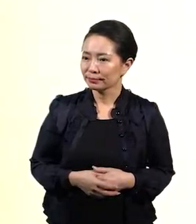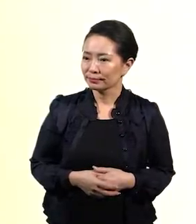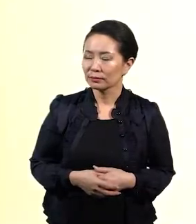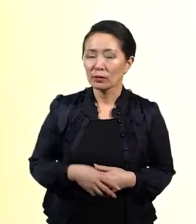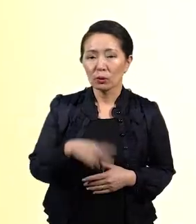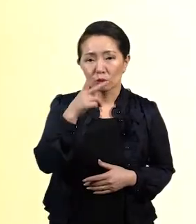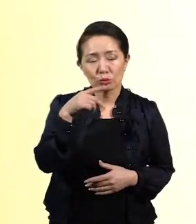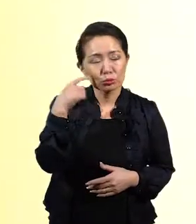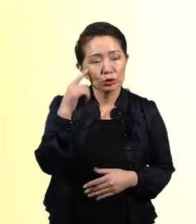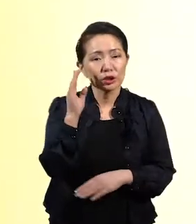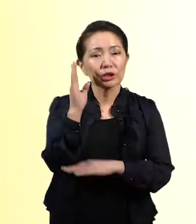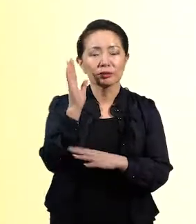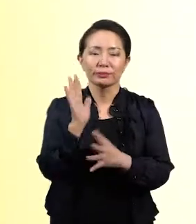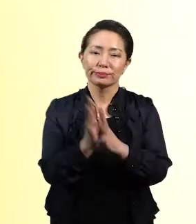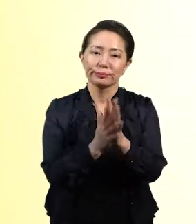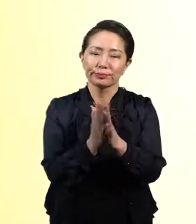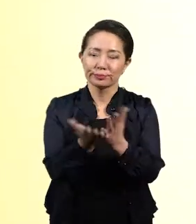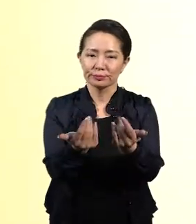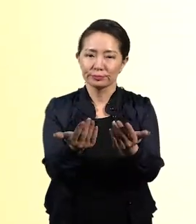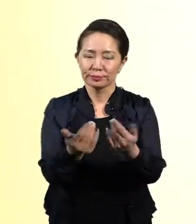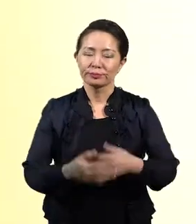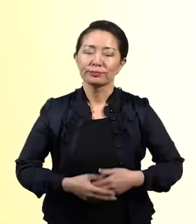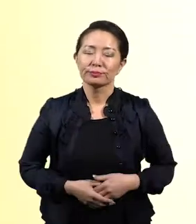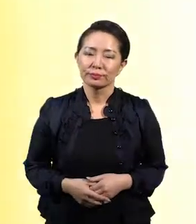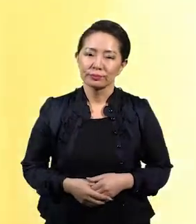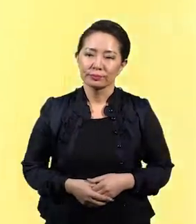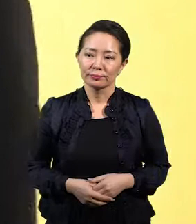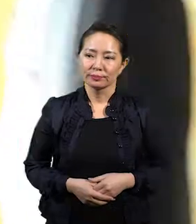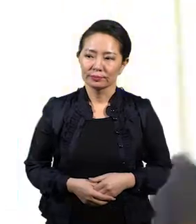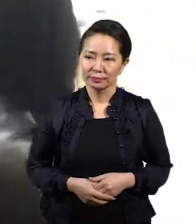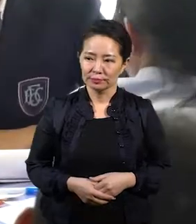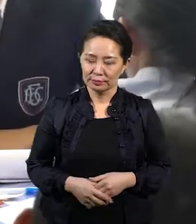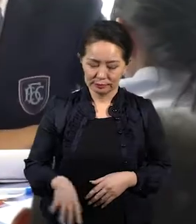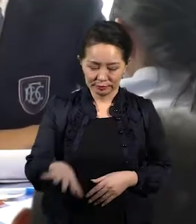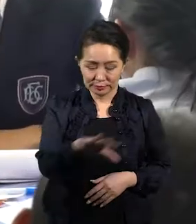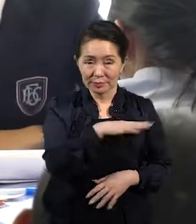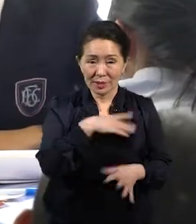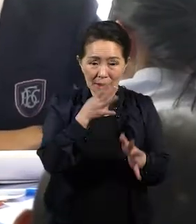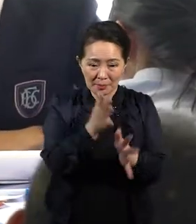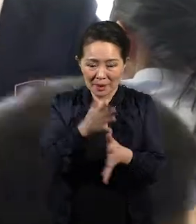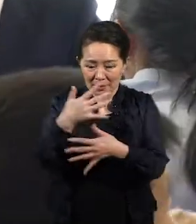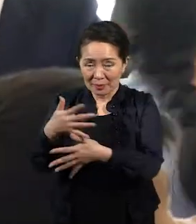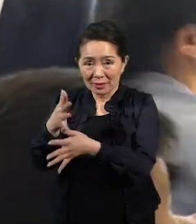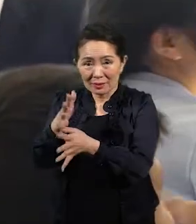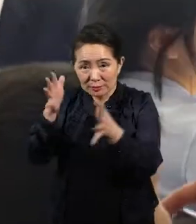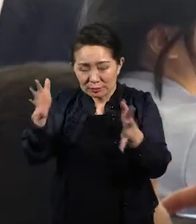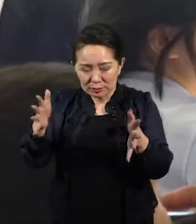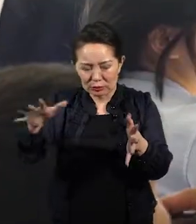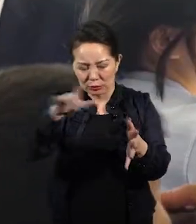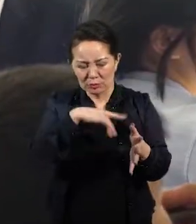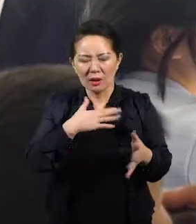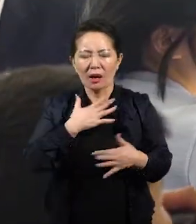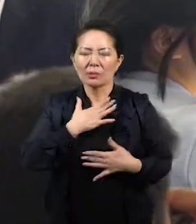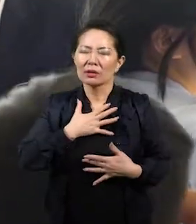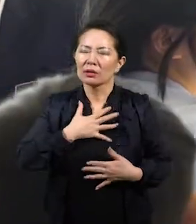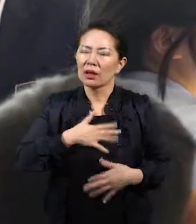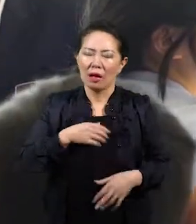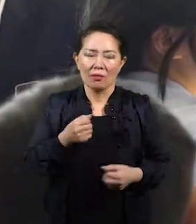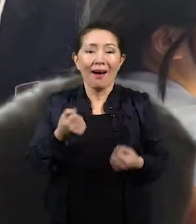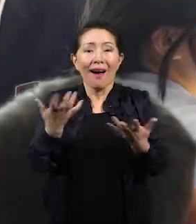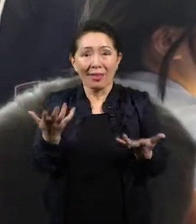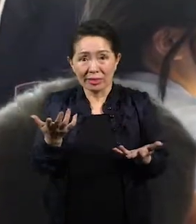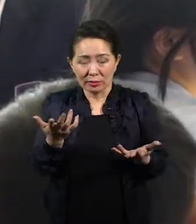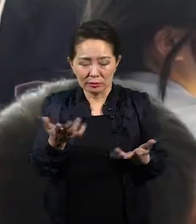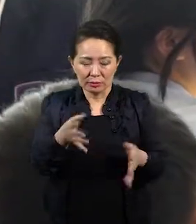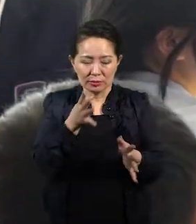үзэл бодлыг илэрхийлэх хүүхдүүд гараа өргөөд саналаа хэлээрэй. Олцсон хүмүүс оршин суугчдын амгалан тайван байдлыг алдагдуулсан. Тэгээд мөн энэ байрны